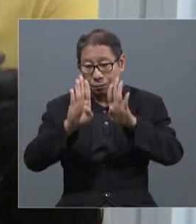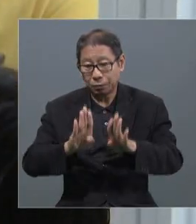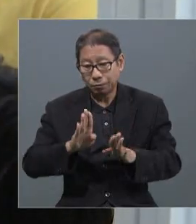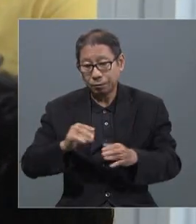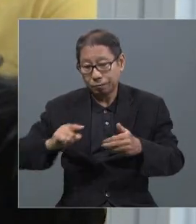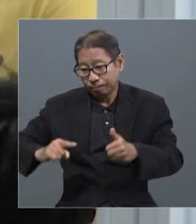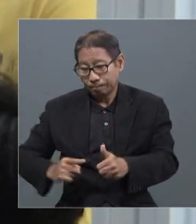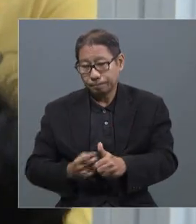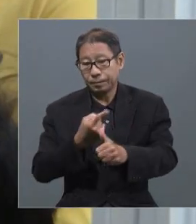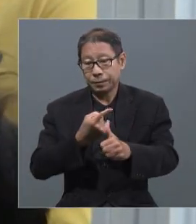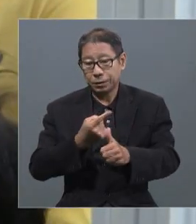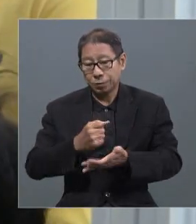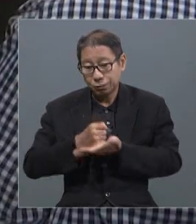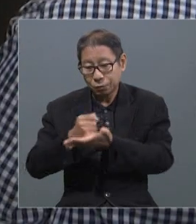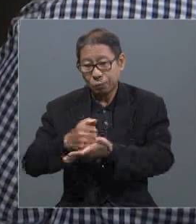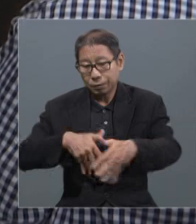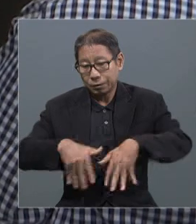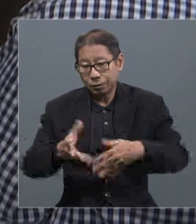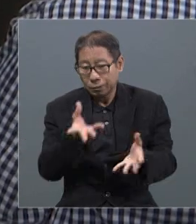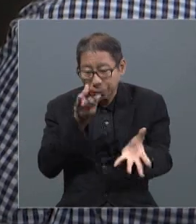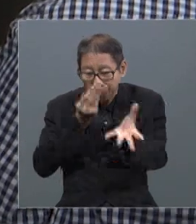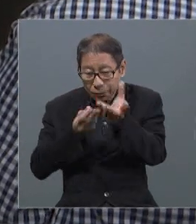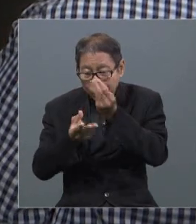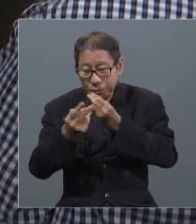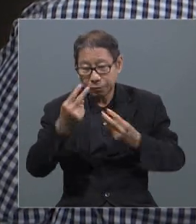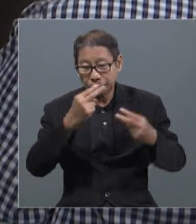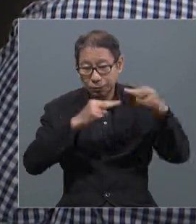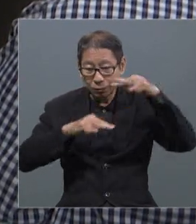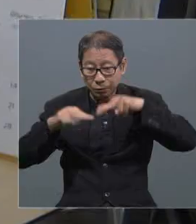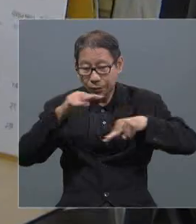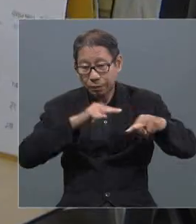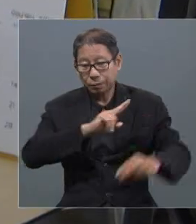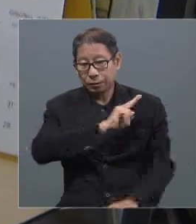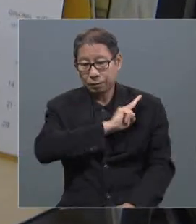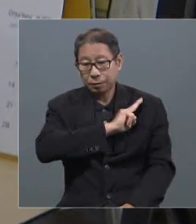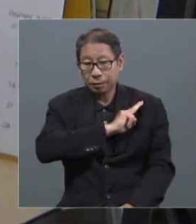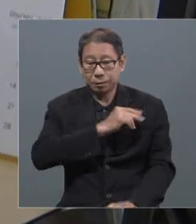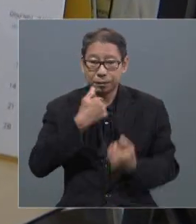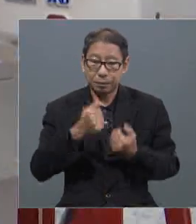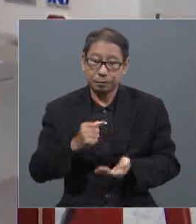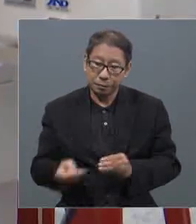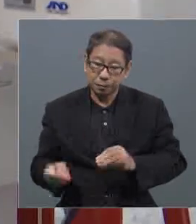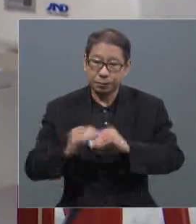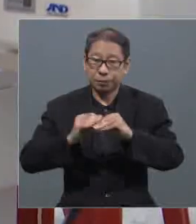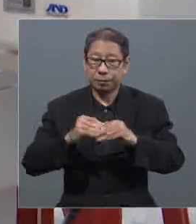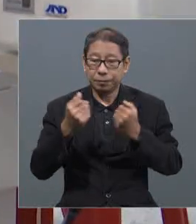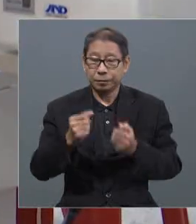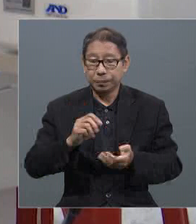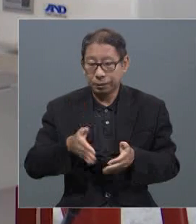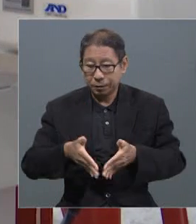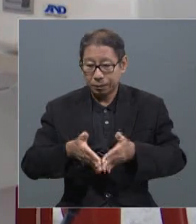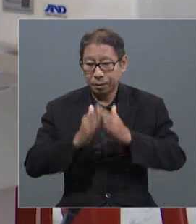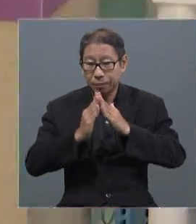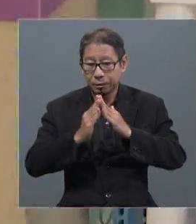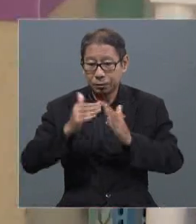มิเป็นการให้ประชาชนได้เรียนรู้การดูแลตนเองโดยเพิ่มการให้บริการเชิงรุกจัดตั้งศูนย์ตรวจสุ